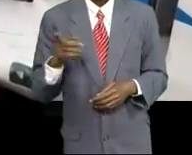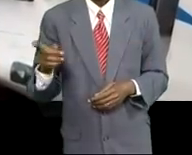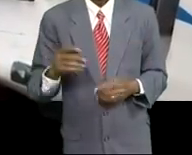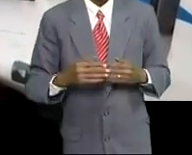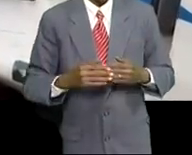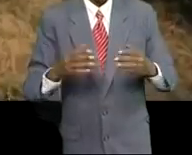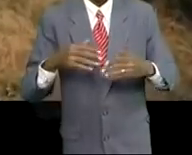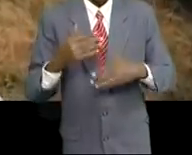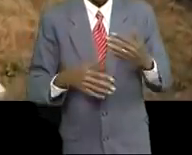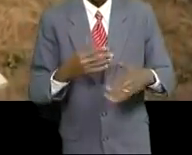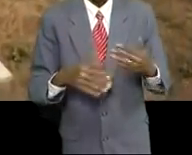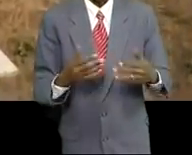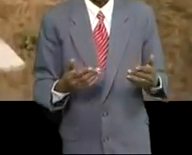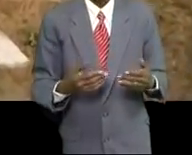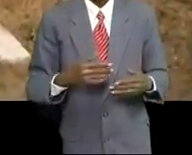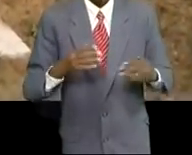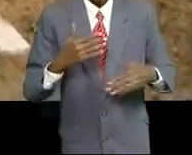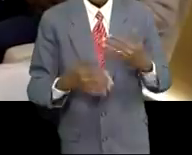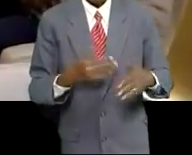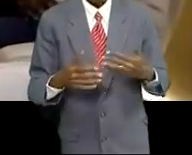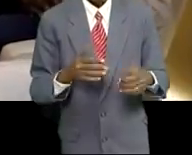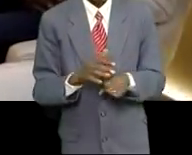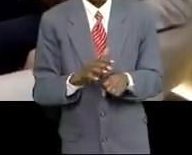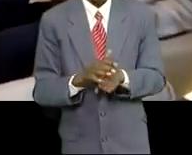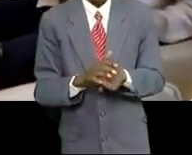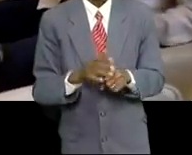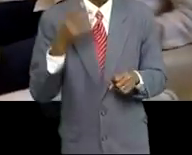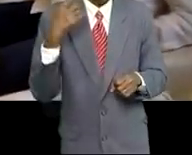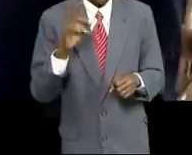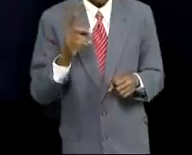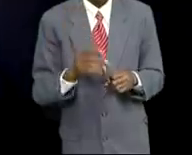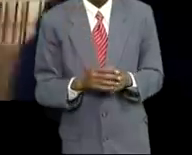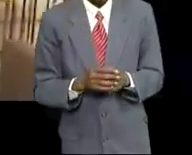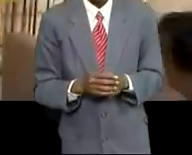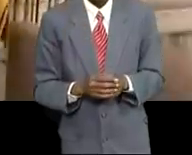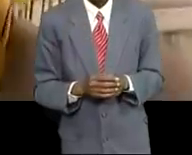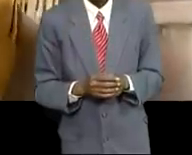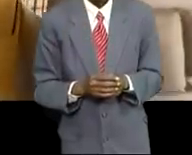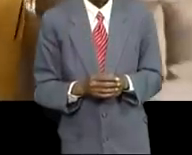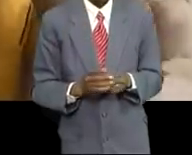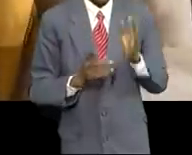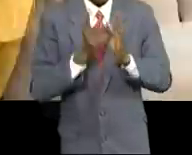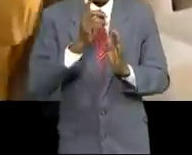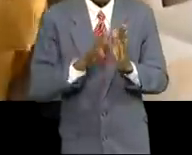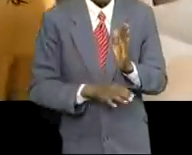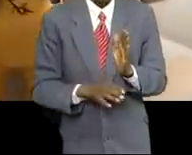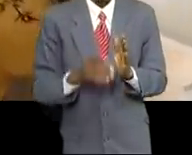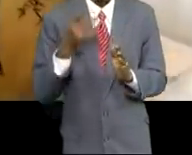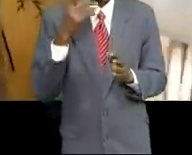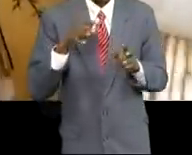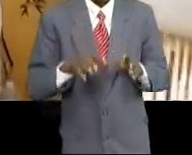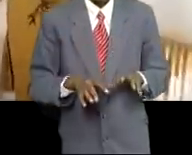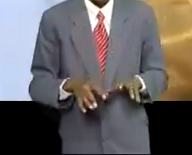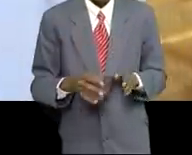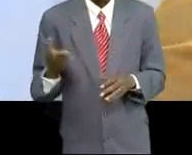club placé dans les épaves de ces avions. Eve Bazaïba et Moderon Simba sont également satisfaits de savoir que leur secteur